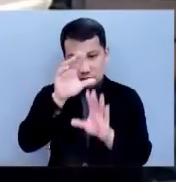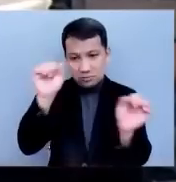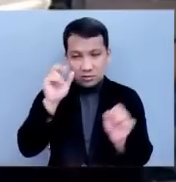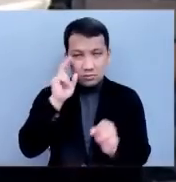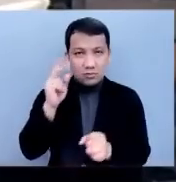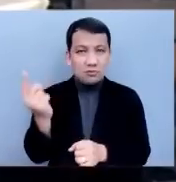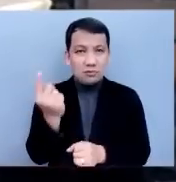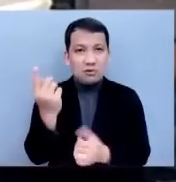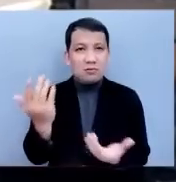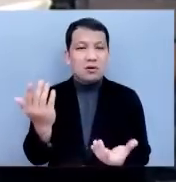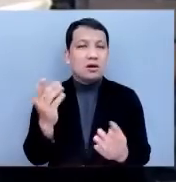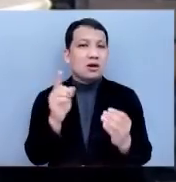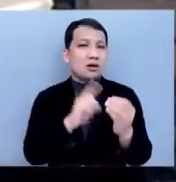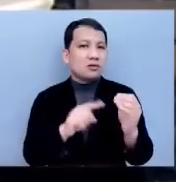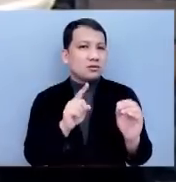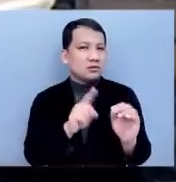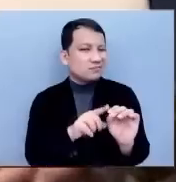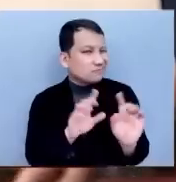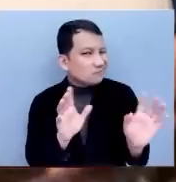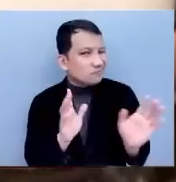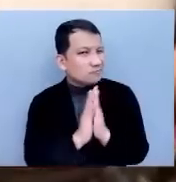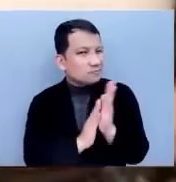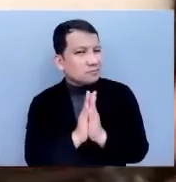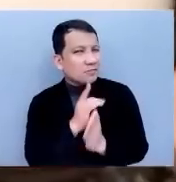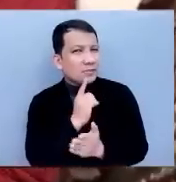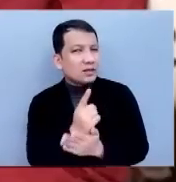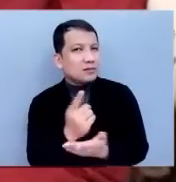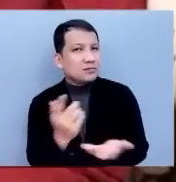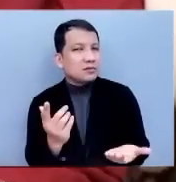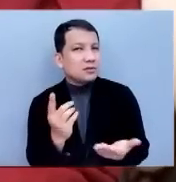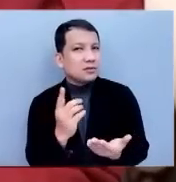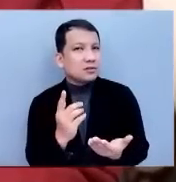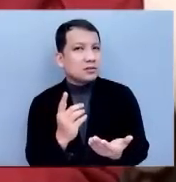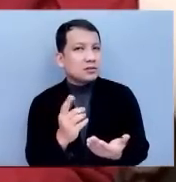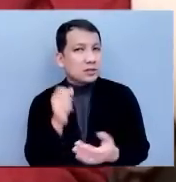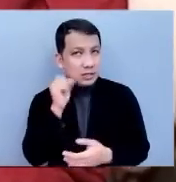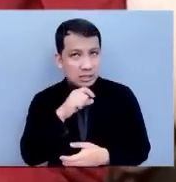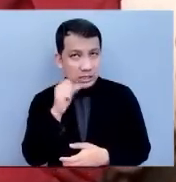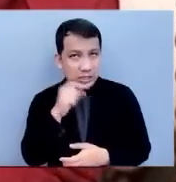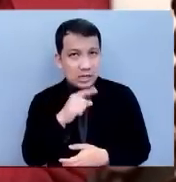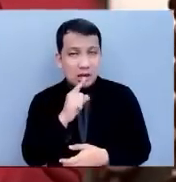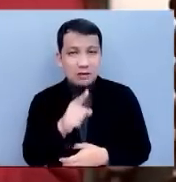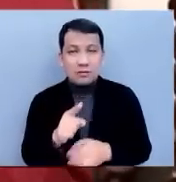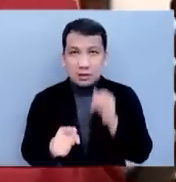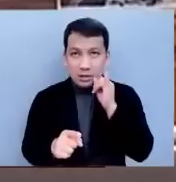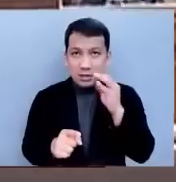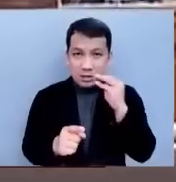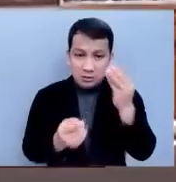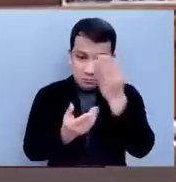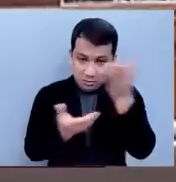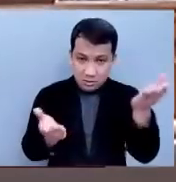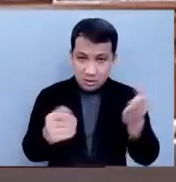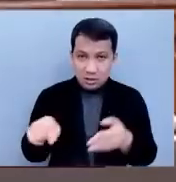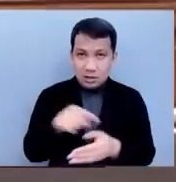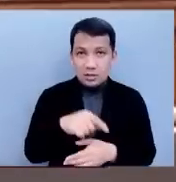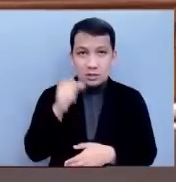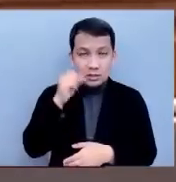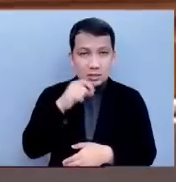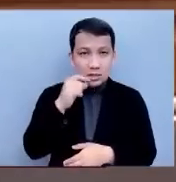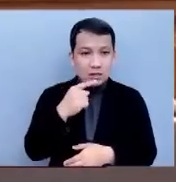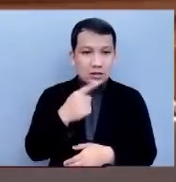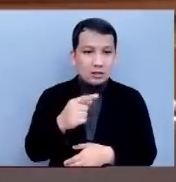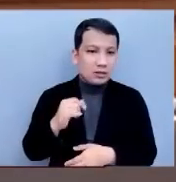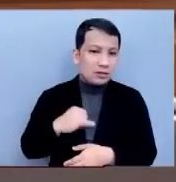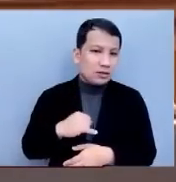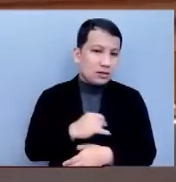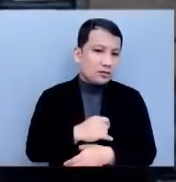yon. Ito pa yung medyo exciting part ko. Maging ang atin ang Pangulo, baka hindi alam ng mga kababayan natin ito, Senator Aimee Marcos